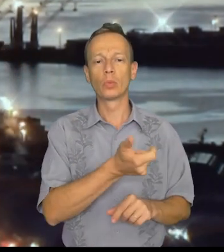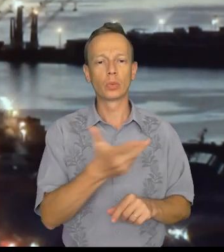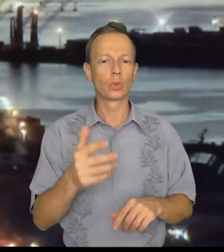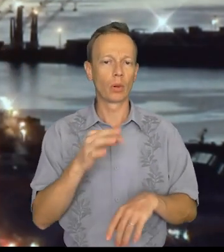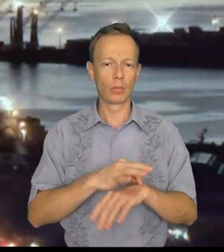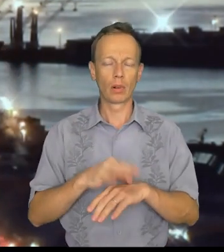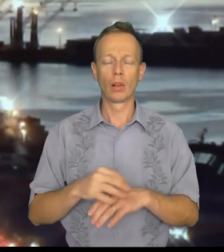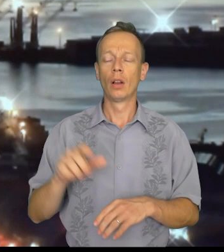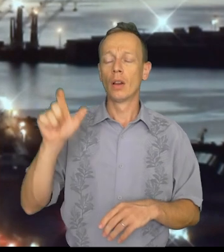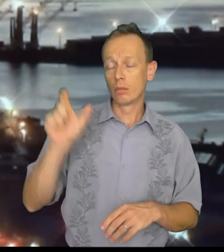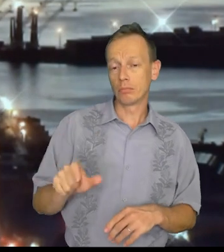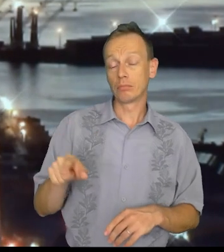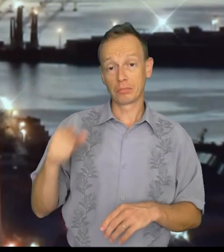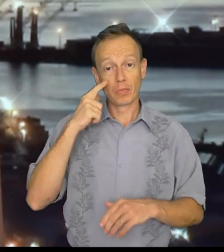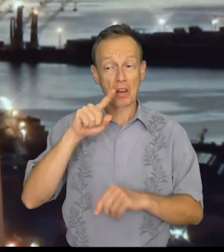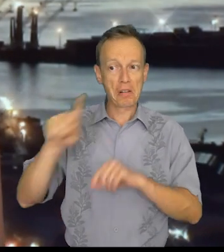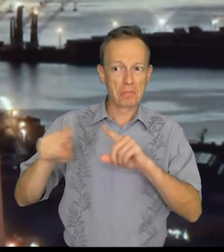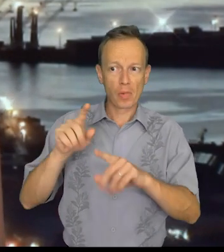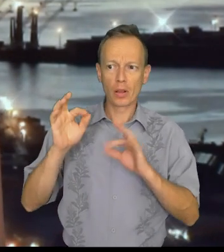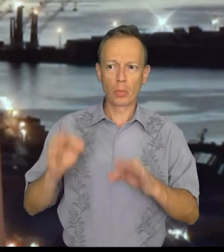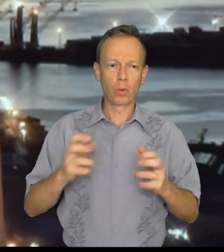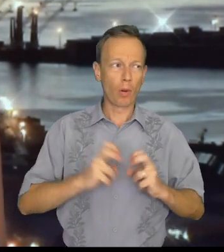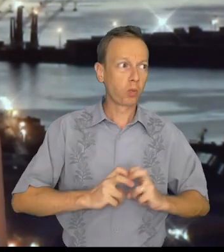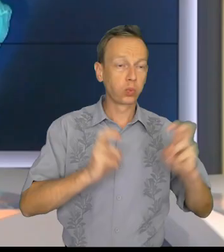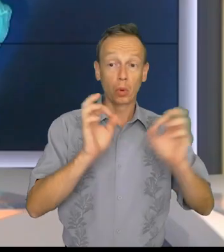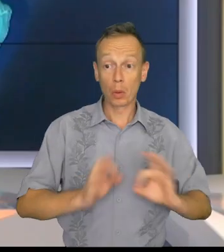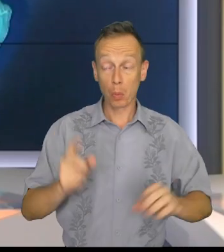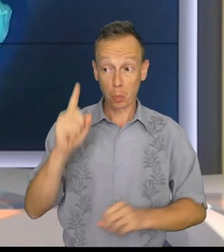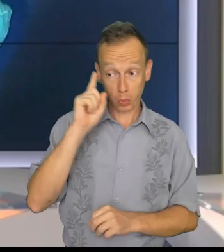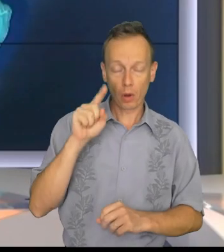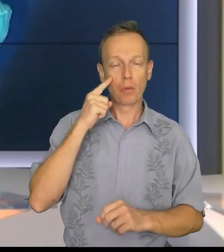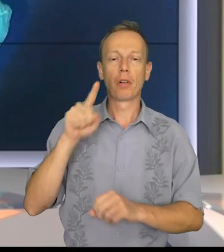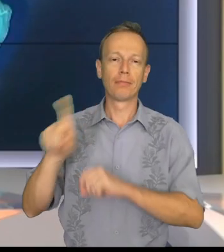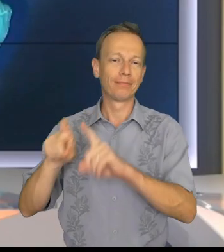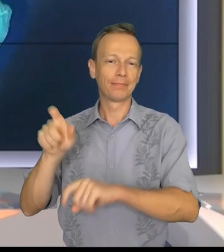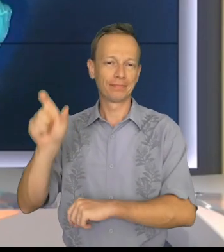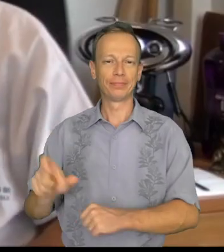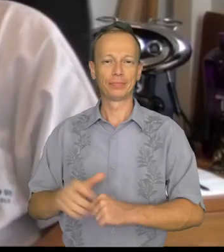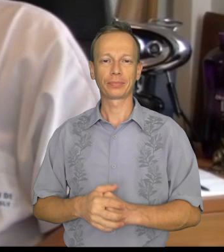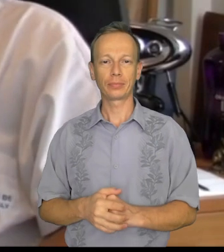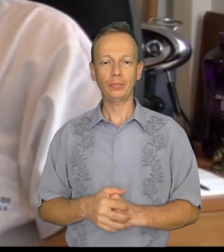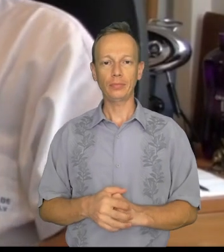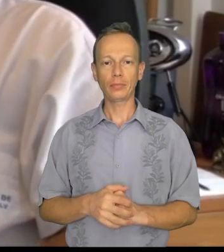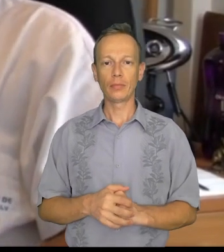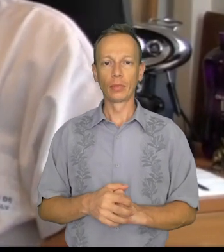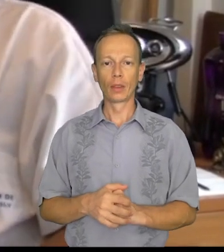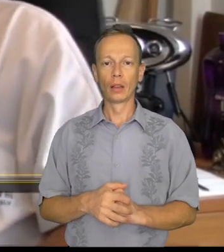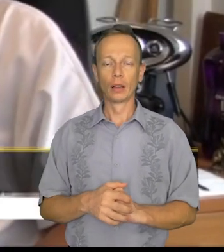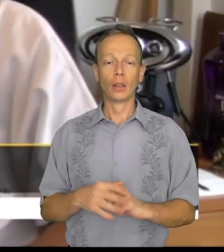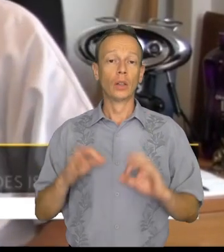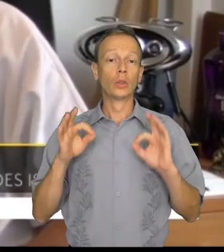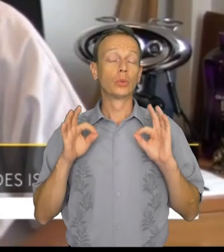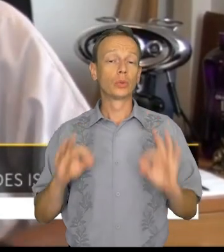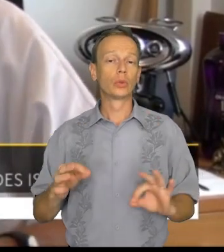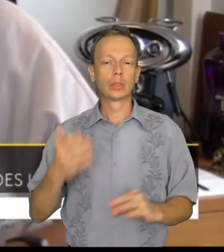santé aux îles sous le vent, explique cette stabilisation des chiffres au micro de Julien Vesco. C'est très clair, en fait,